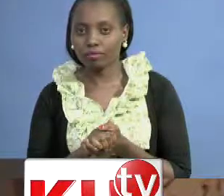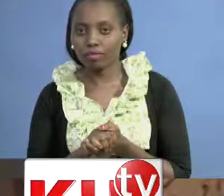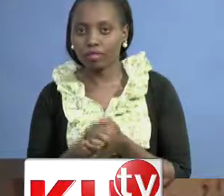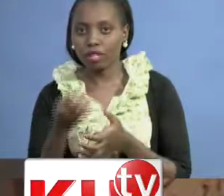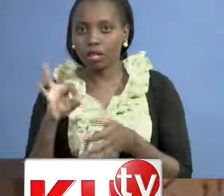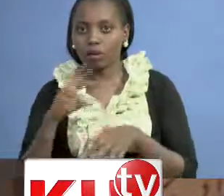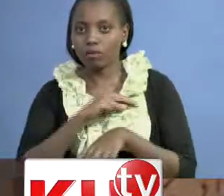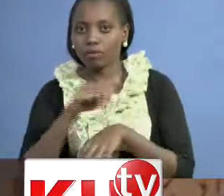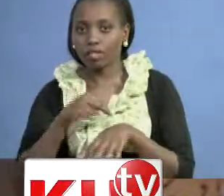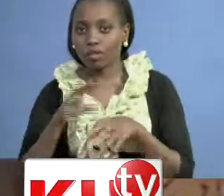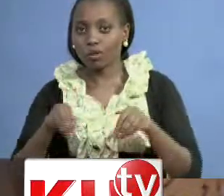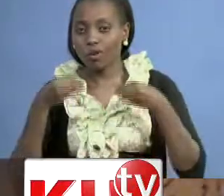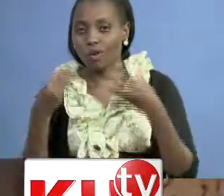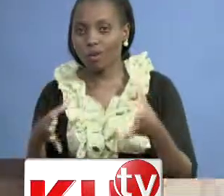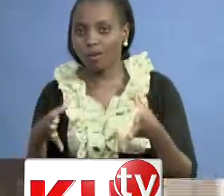of national loss,